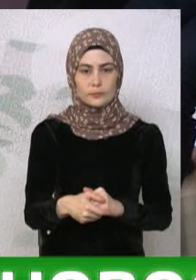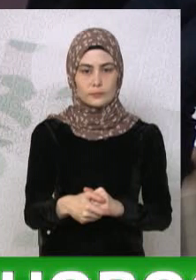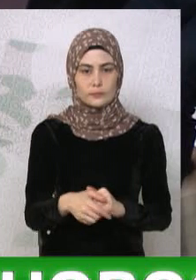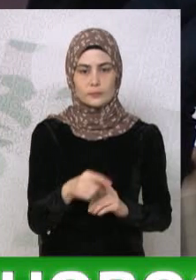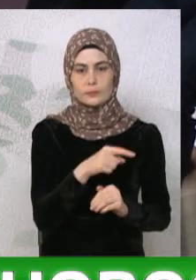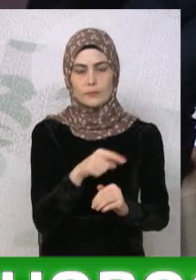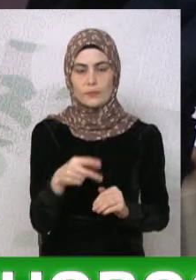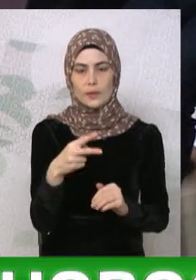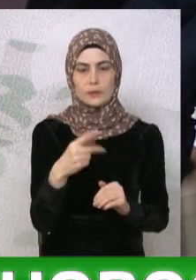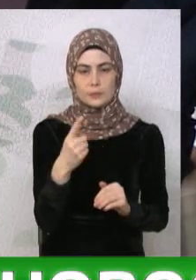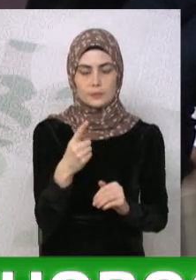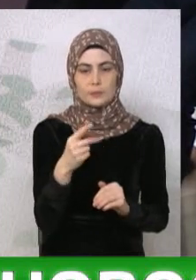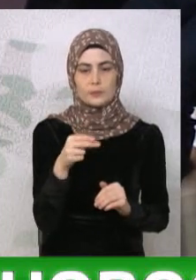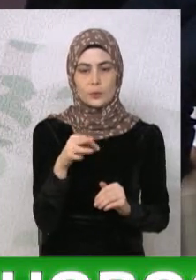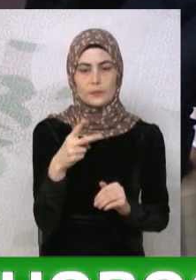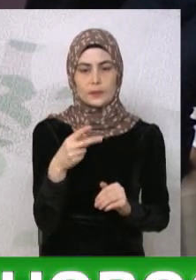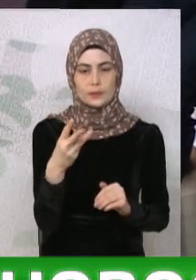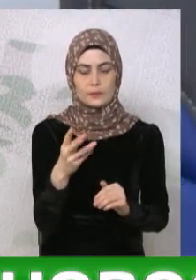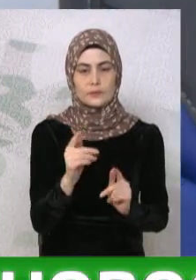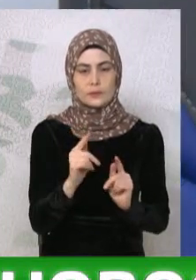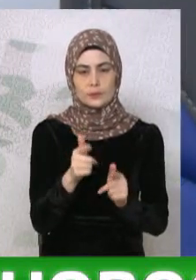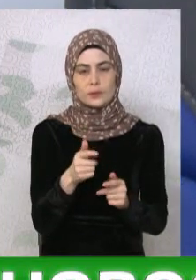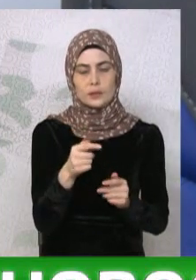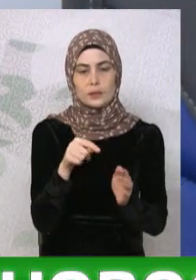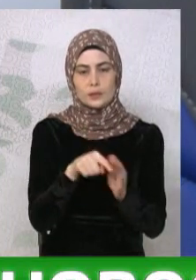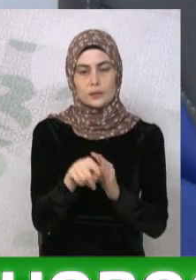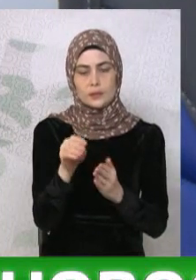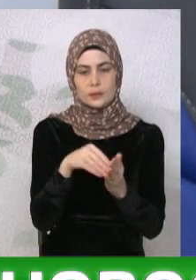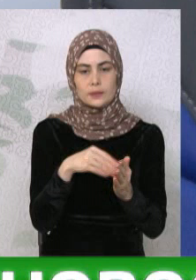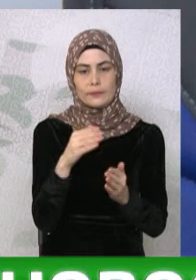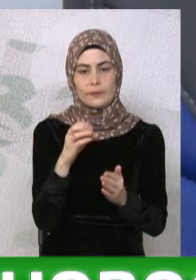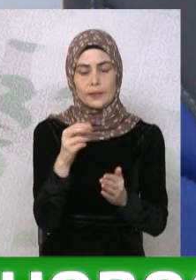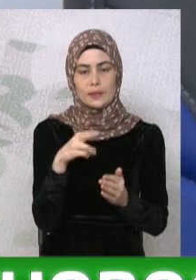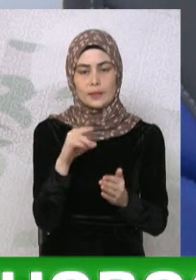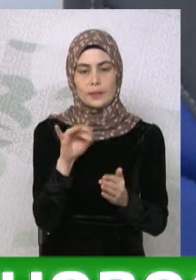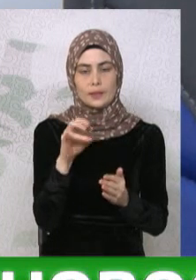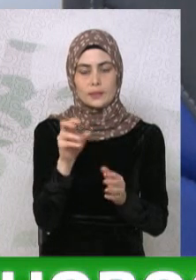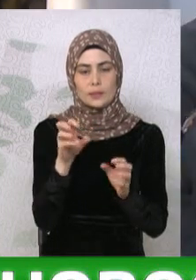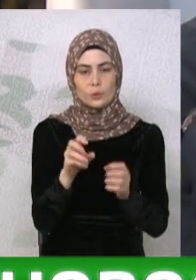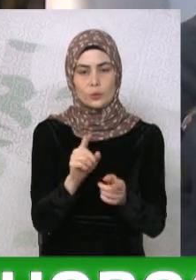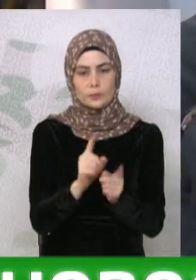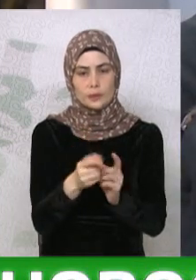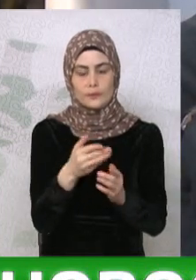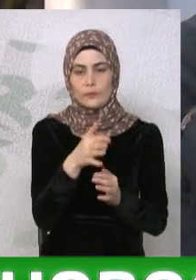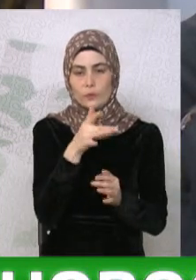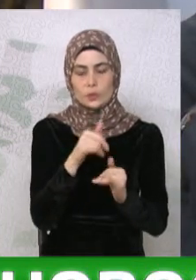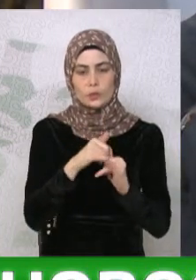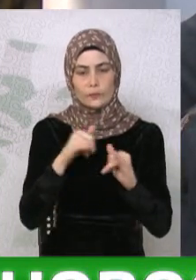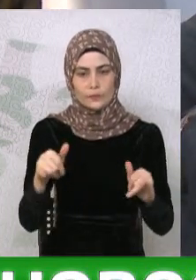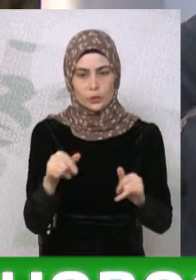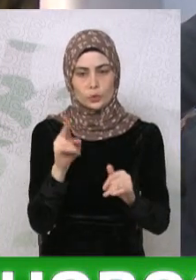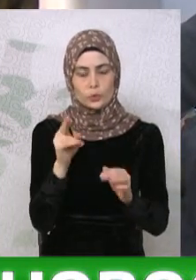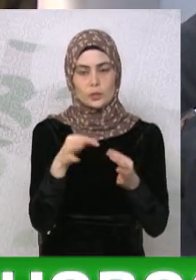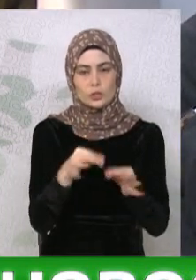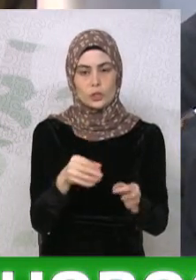В период с 21 по 23 вступили в силу ряд изменений в федеральный закон об оружии. Увеличен возраст, с которого разрешается